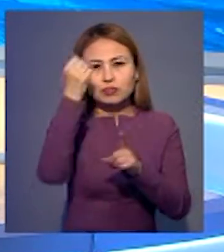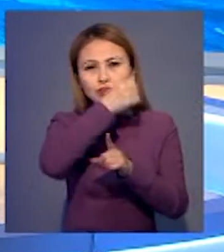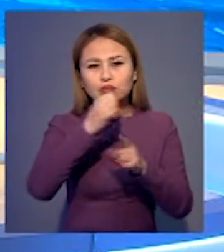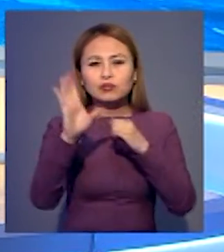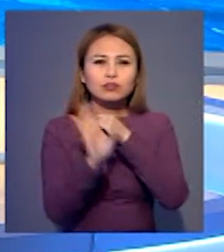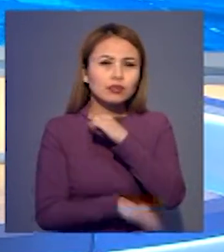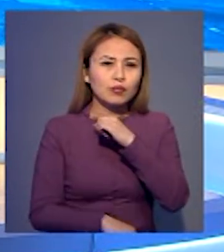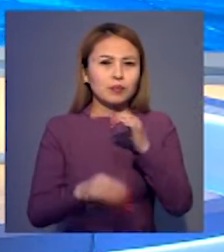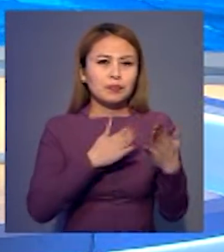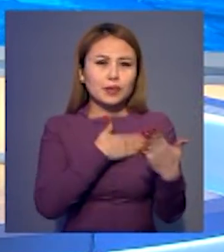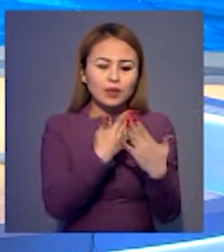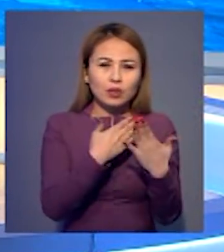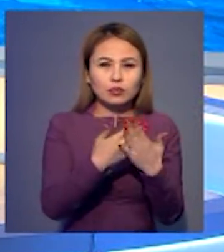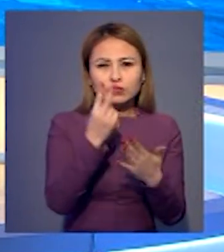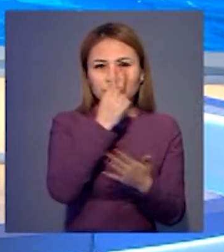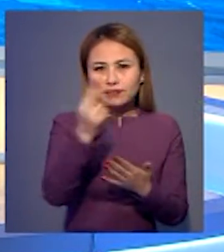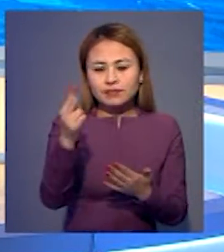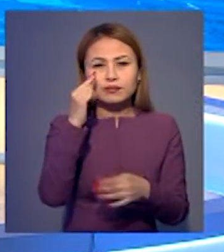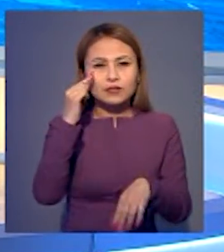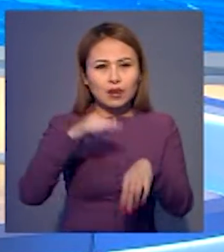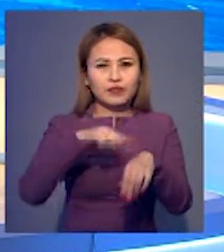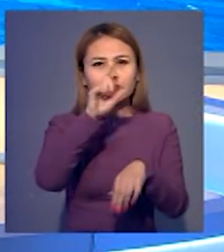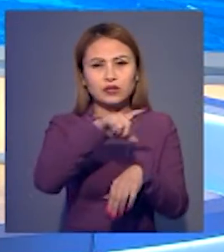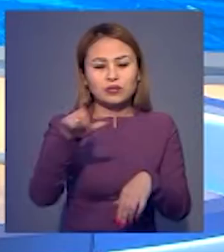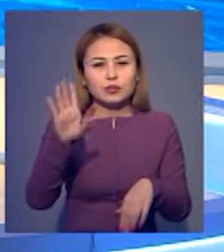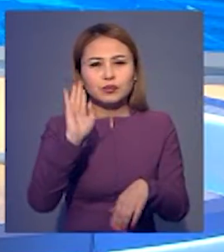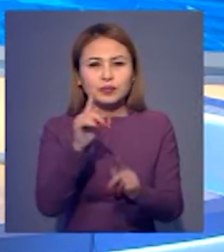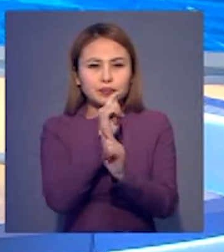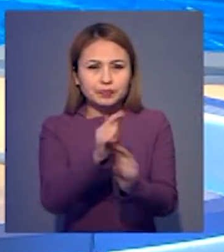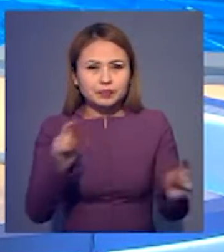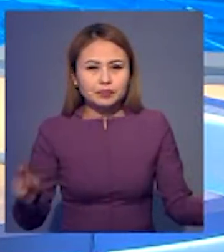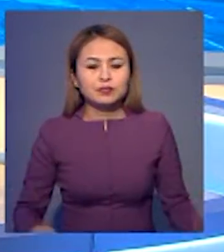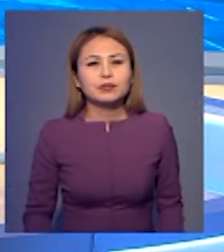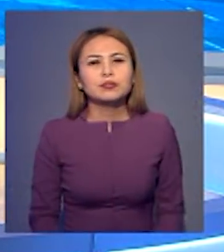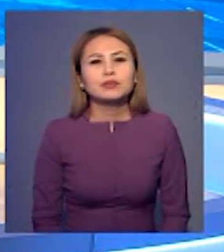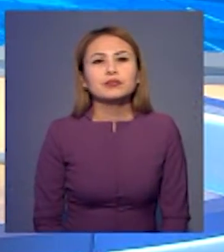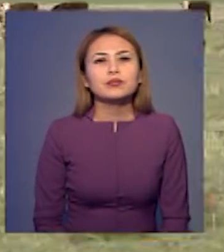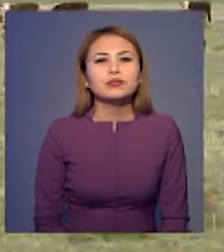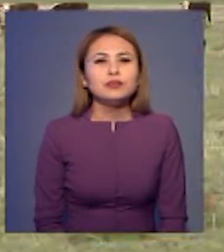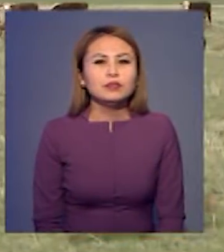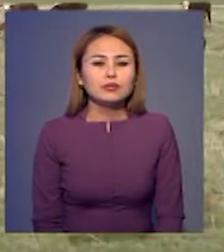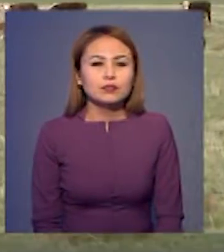жыл қорытындылар шығарылып, белсенділігімен көзге түскен іскер азаматтар марапатталды.